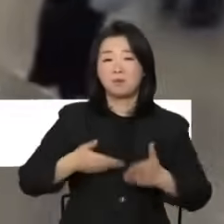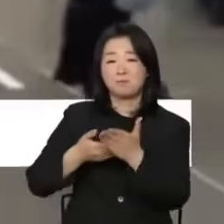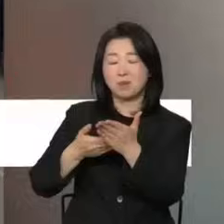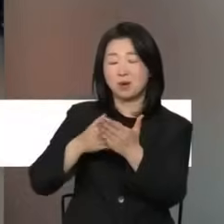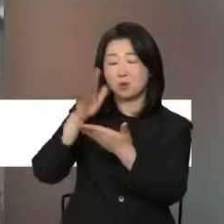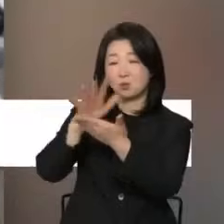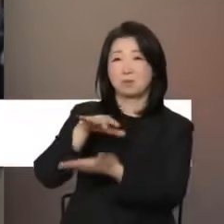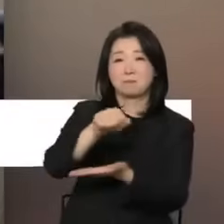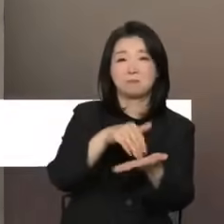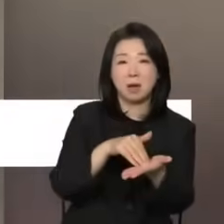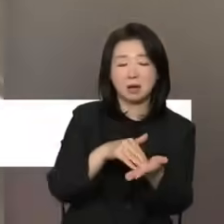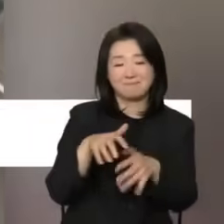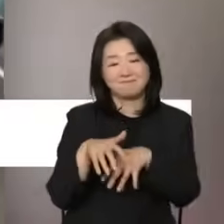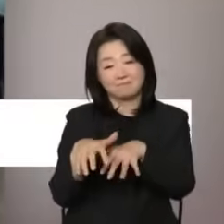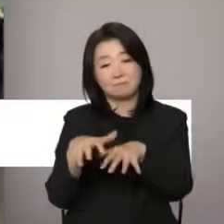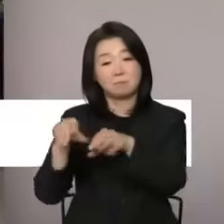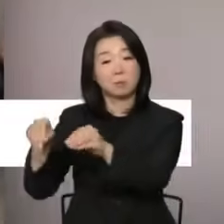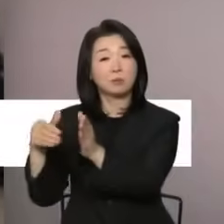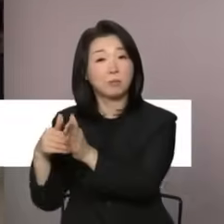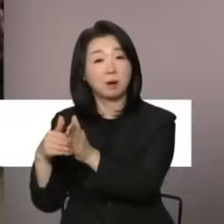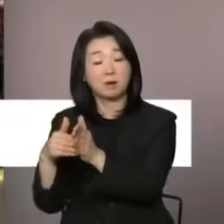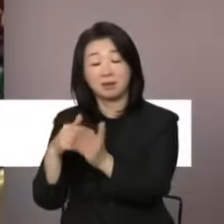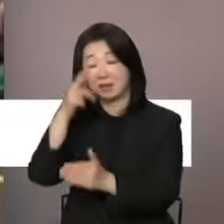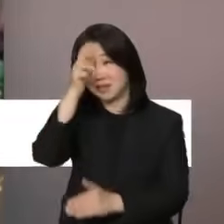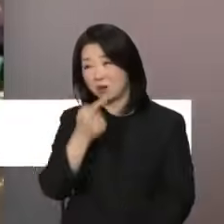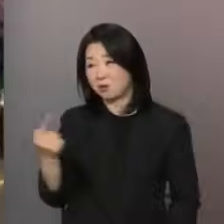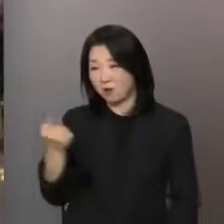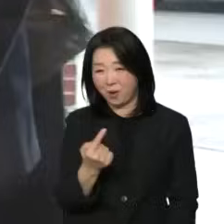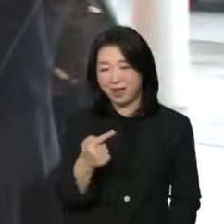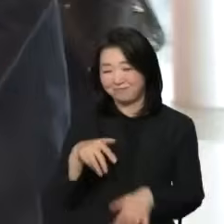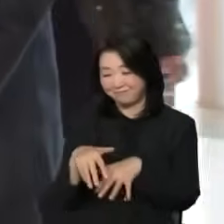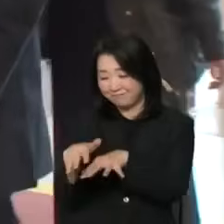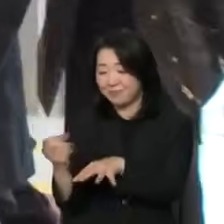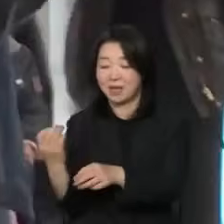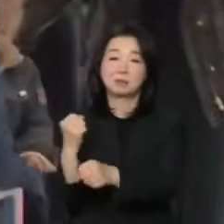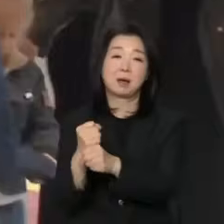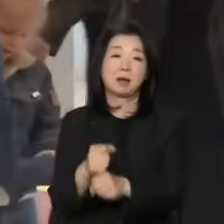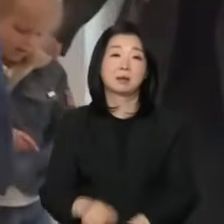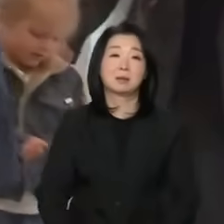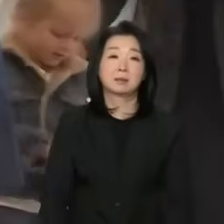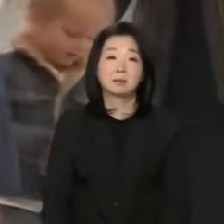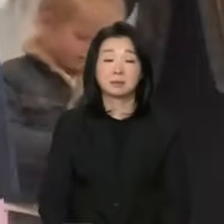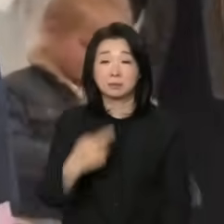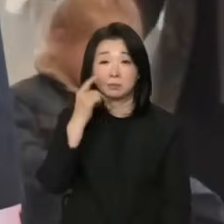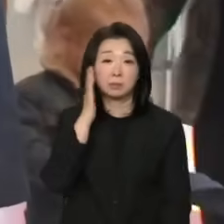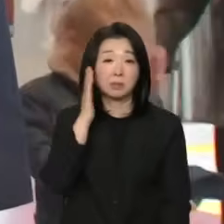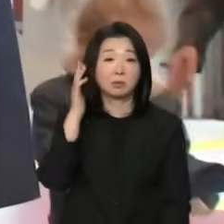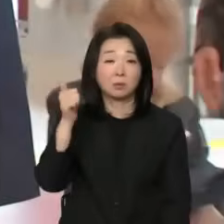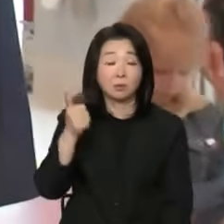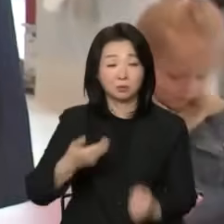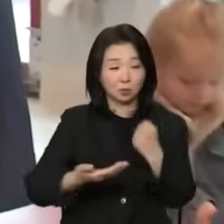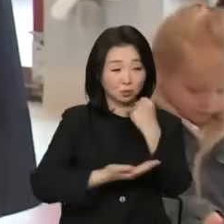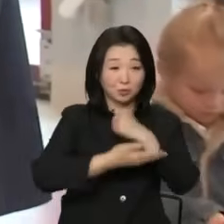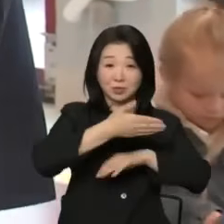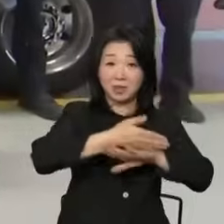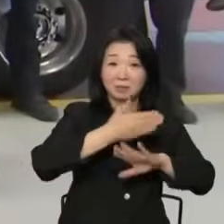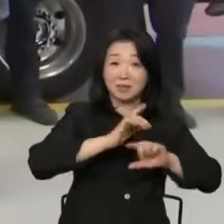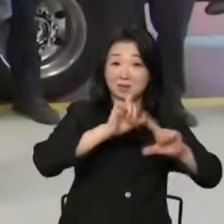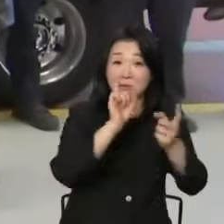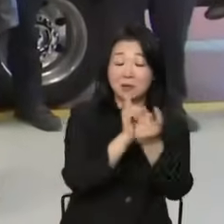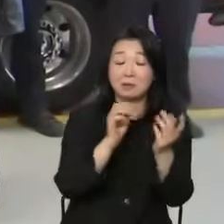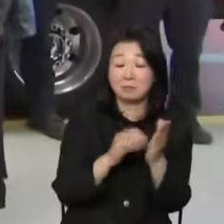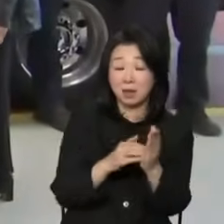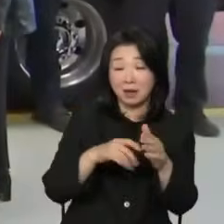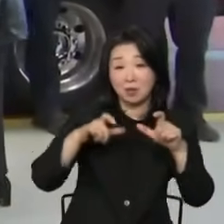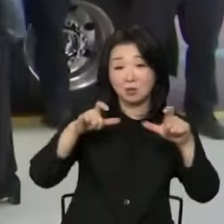퍼레이드가 잠시 중단됐지만 경찰 출동 후 재개됐습니다. 바이든 대통령도 추수 감사절을 맞아